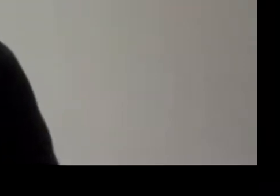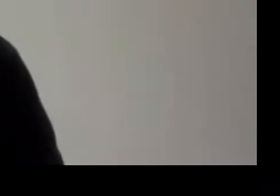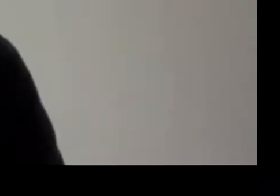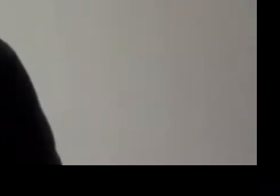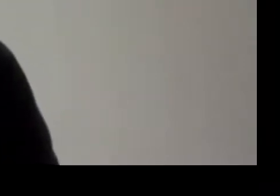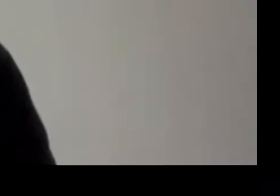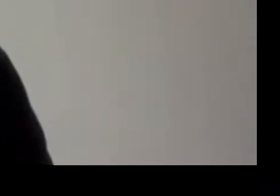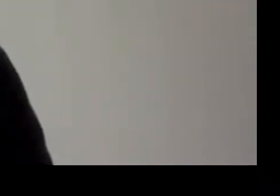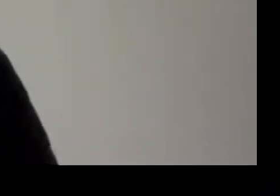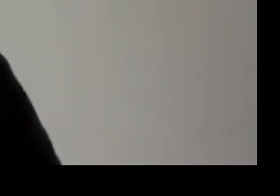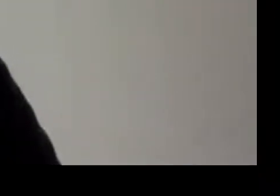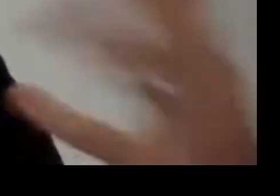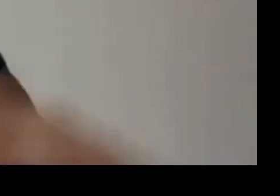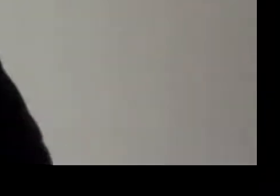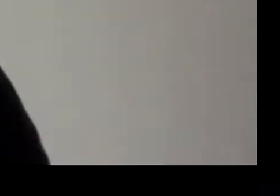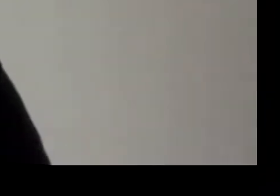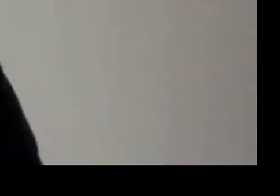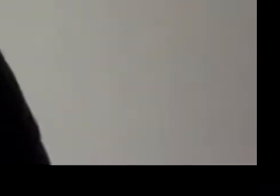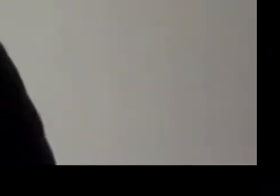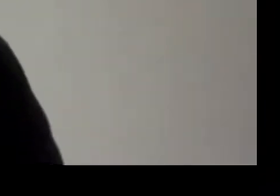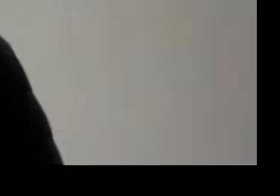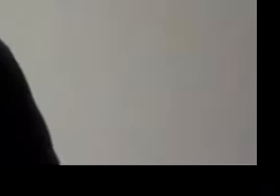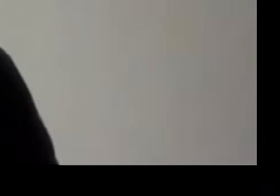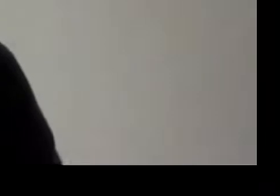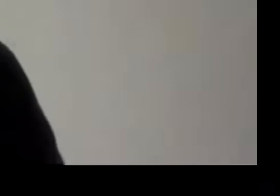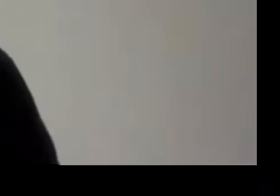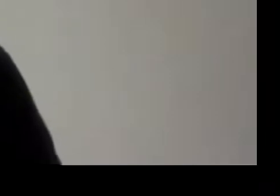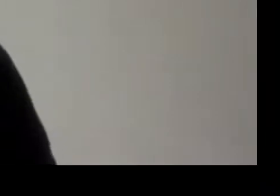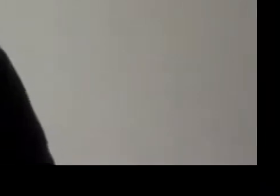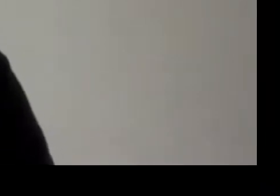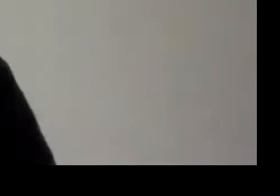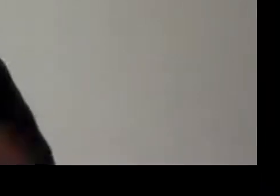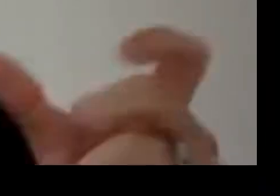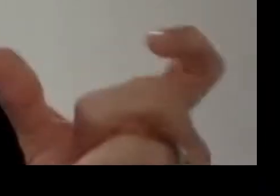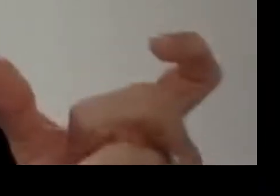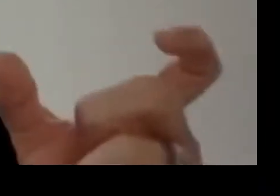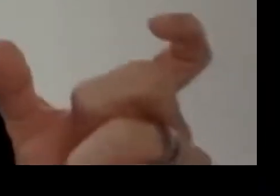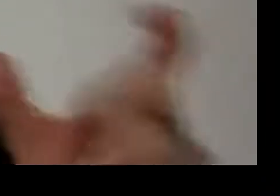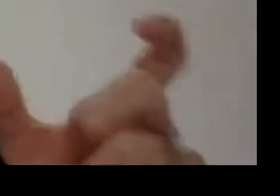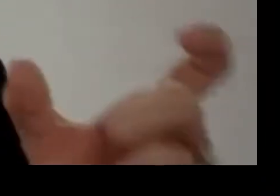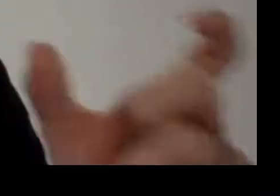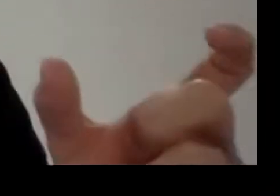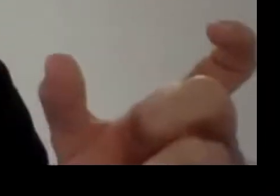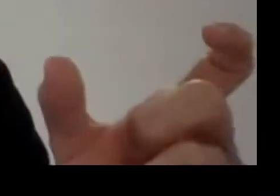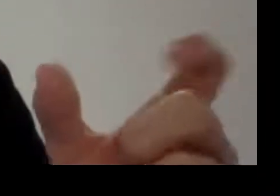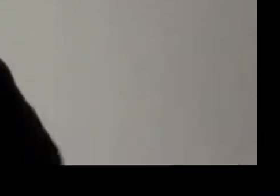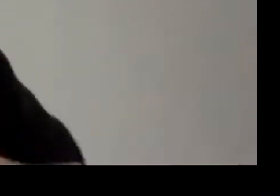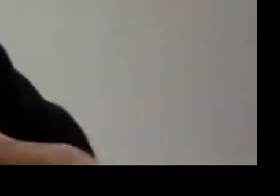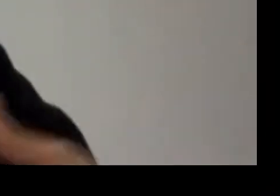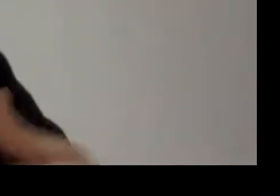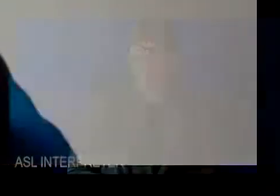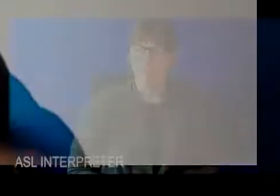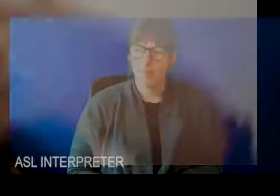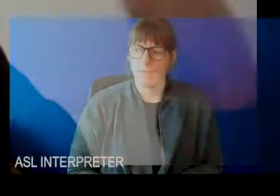abilities. Puis avant, on avait un programme de danse où qu'est-ce qu'on faisait? On certifiait les studios de danse pour